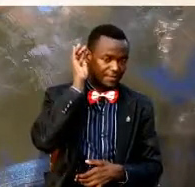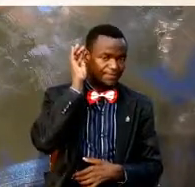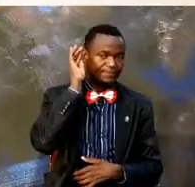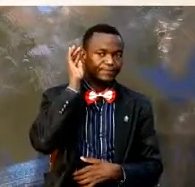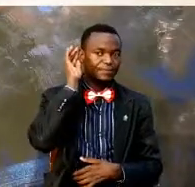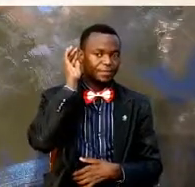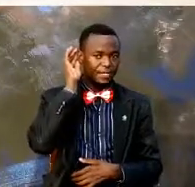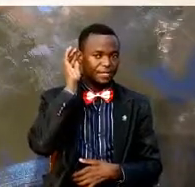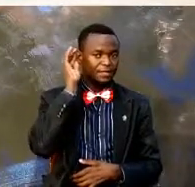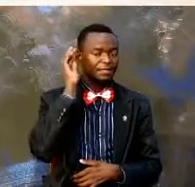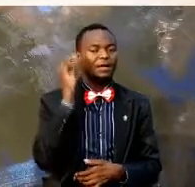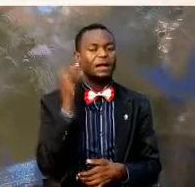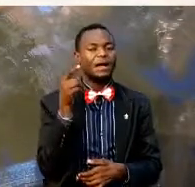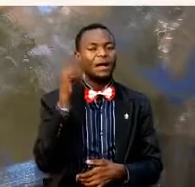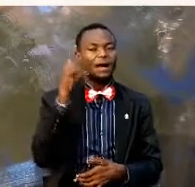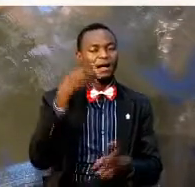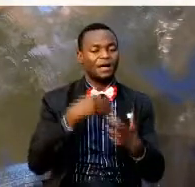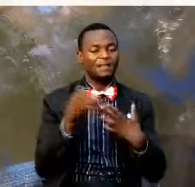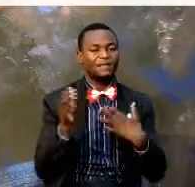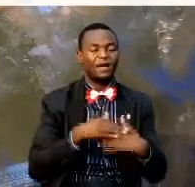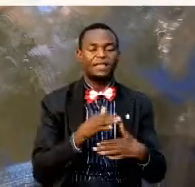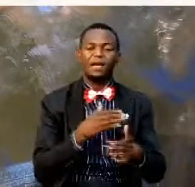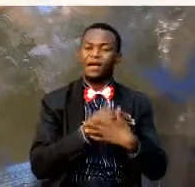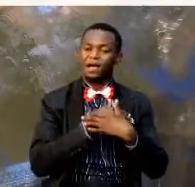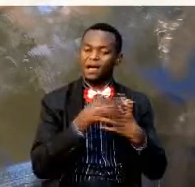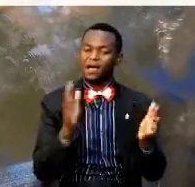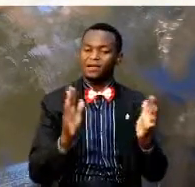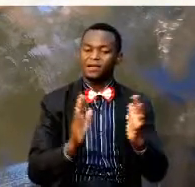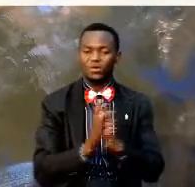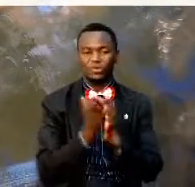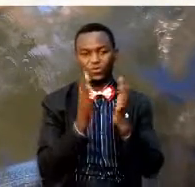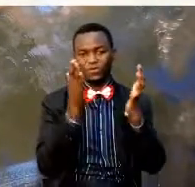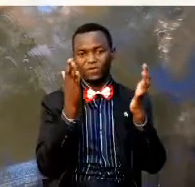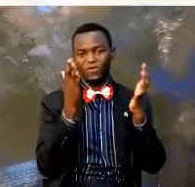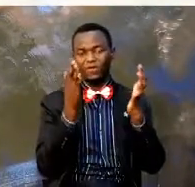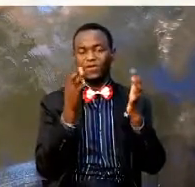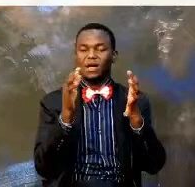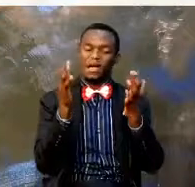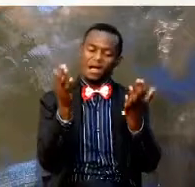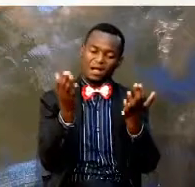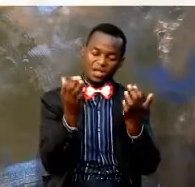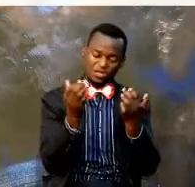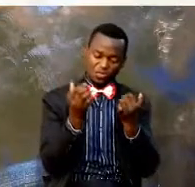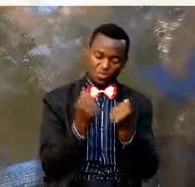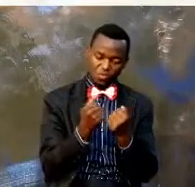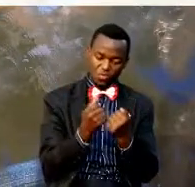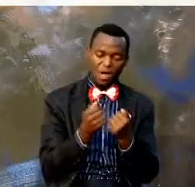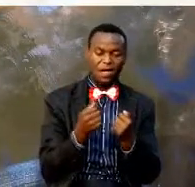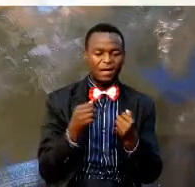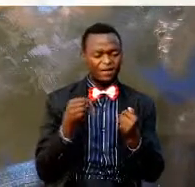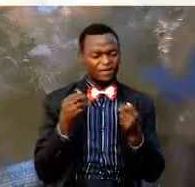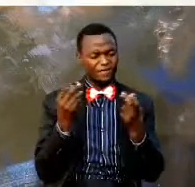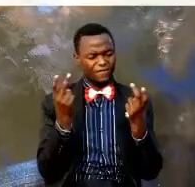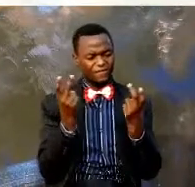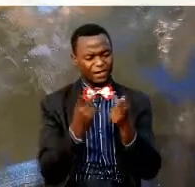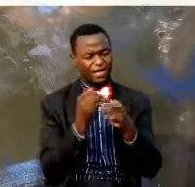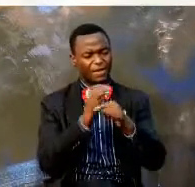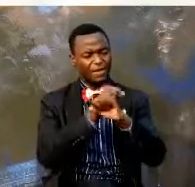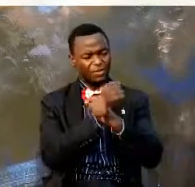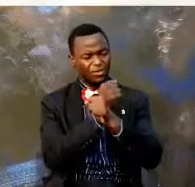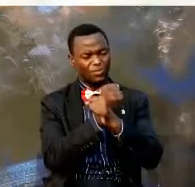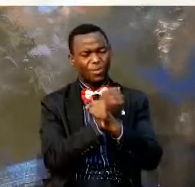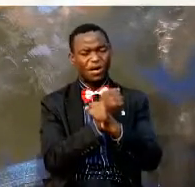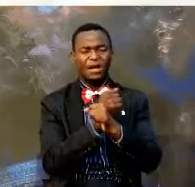Sikiliza wapendwa. Akajifanya kuwa hana utukufu, akatwaa namna ya mtumwa, akawa